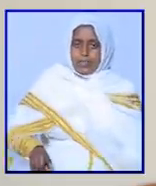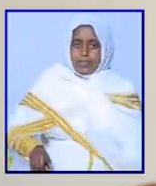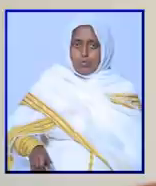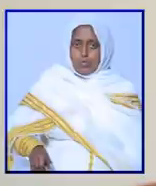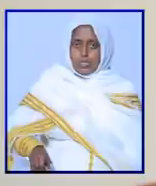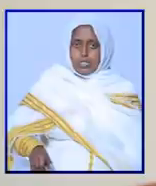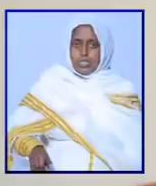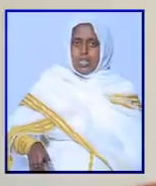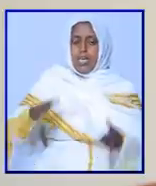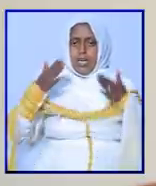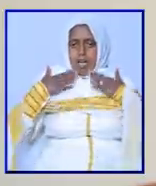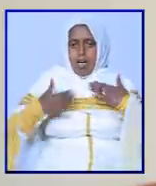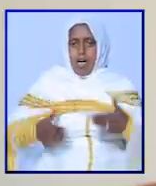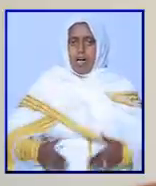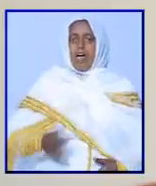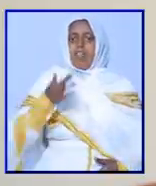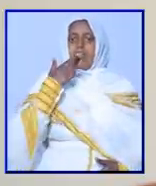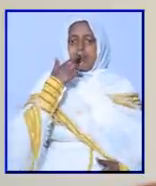የክርስቶስ